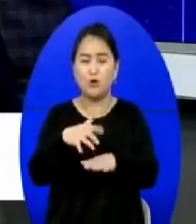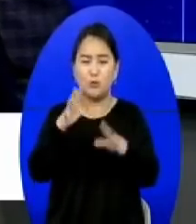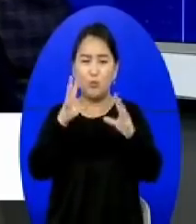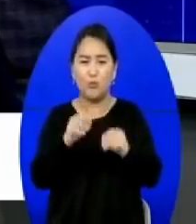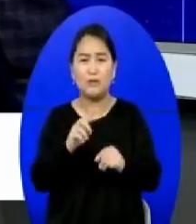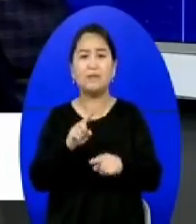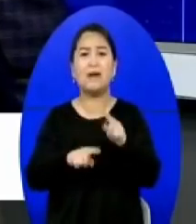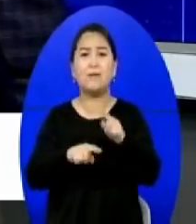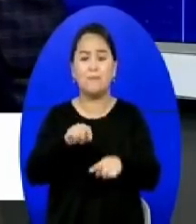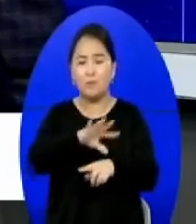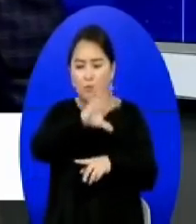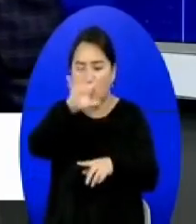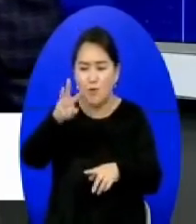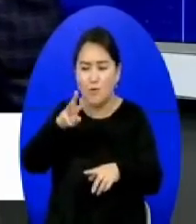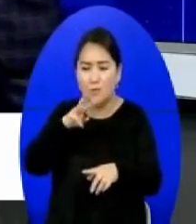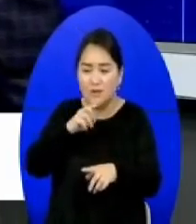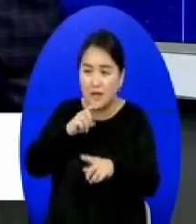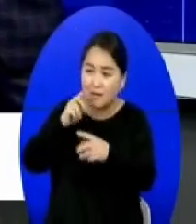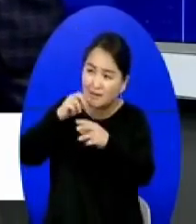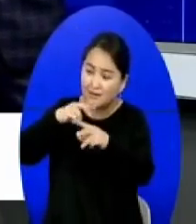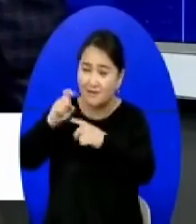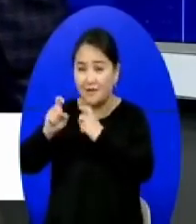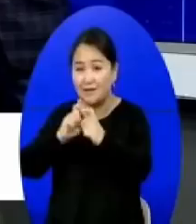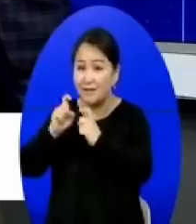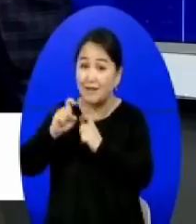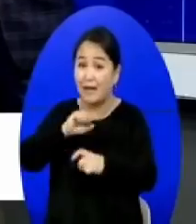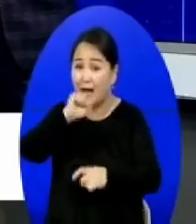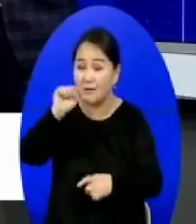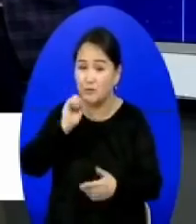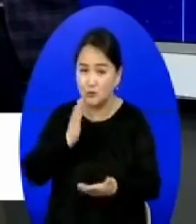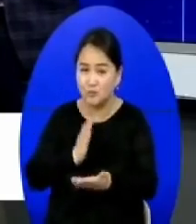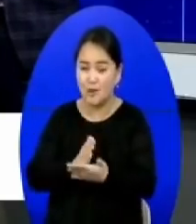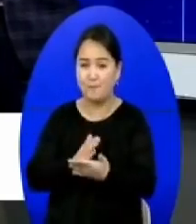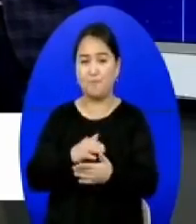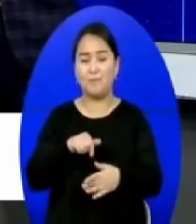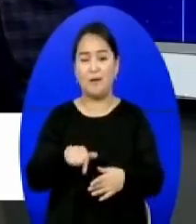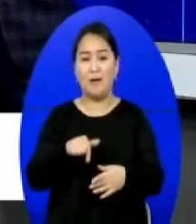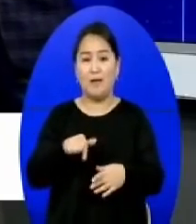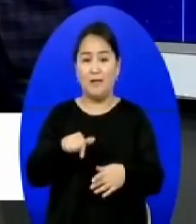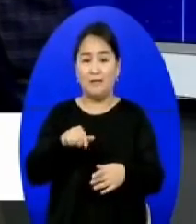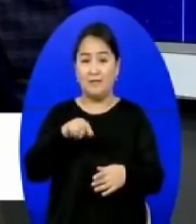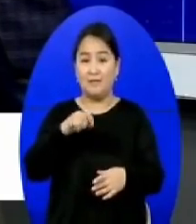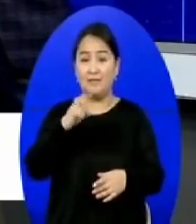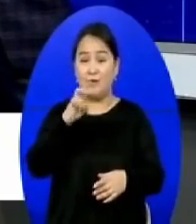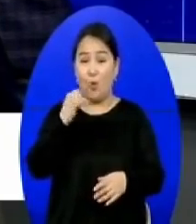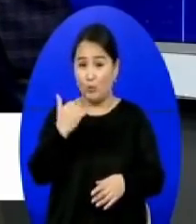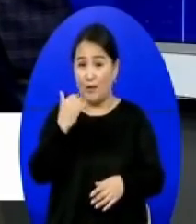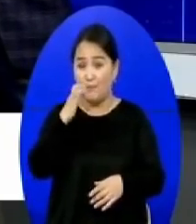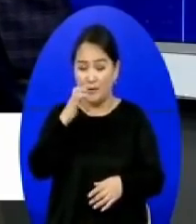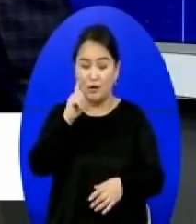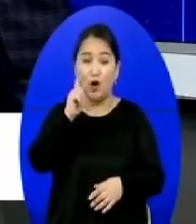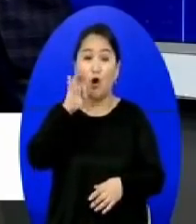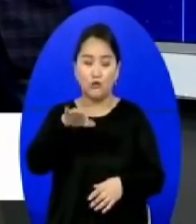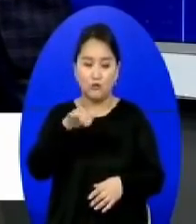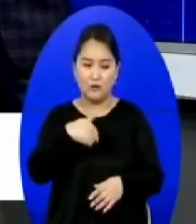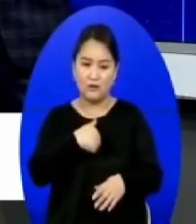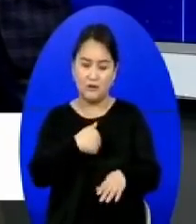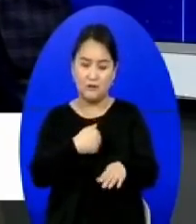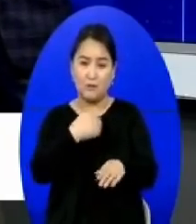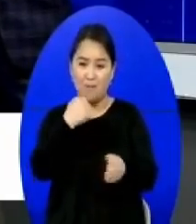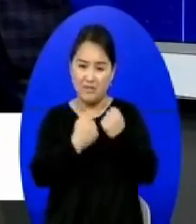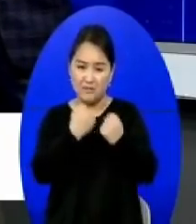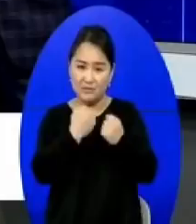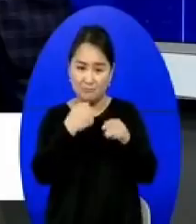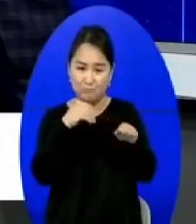Улаанбаатар хотод явж байгаа нийтийн тээврийн том уурын автобуснуудын яннагаас гарч байгаа угарын хийг бас бууруулах чиглэлийн ажлууд эхэлсэн явж байгаа. Яг энэ